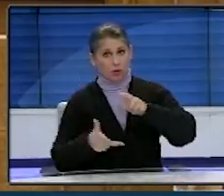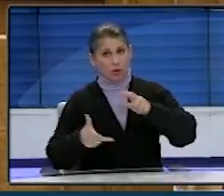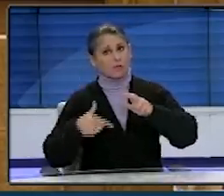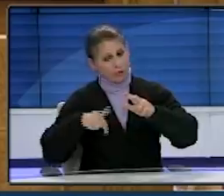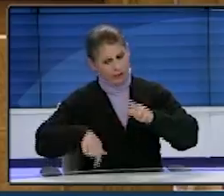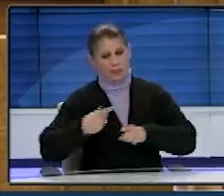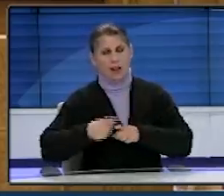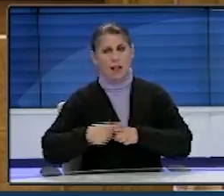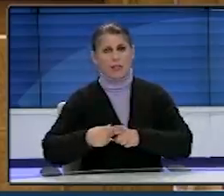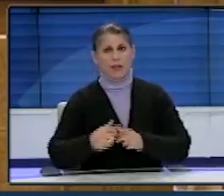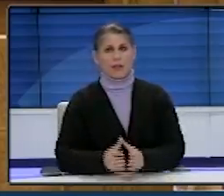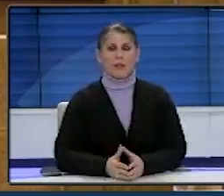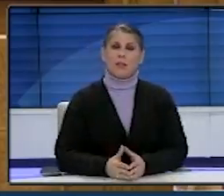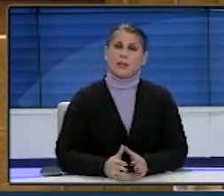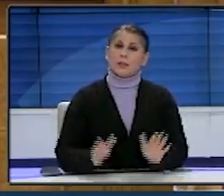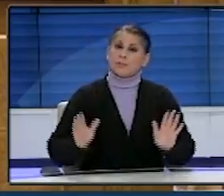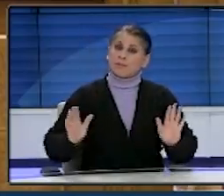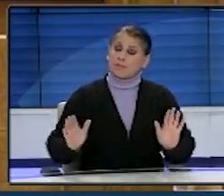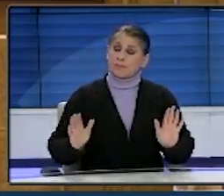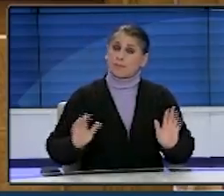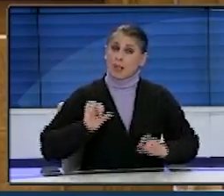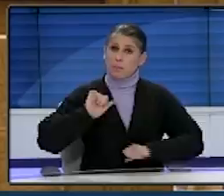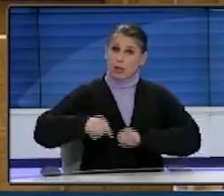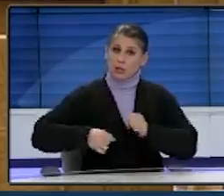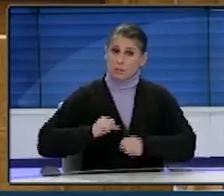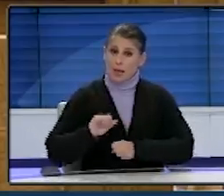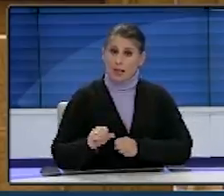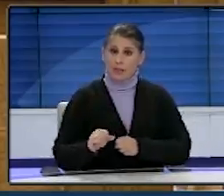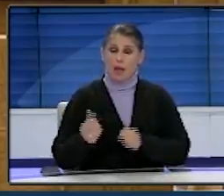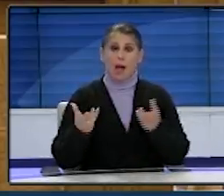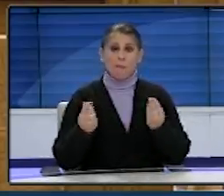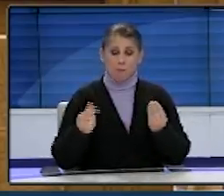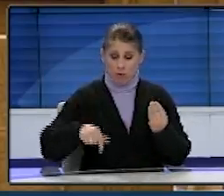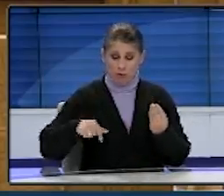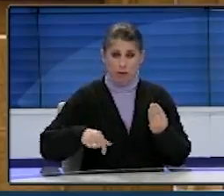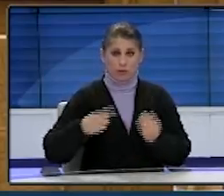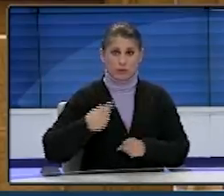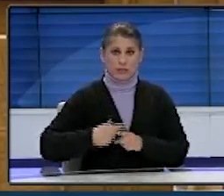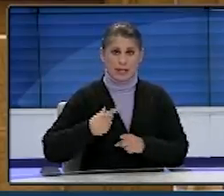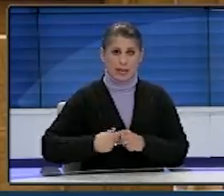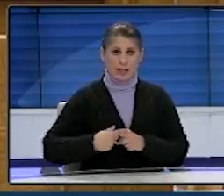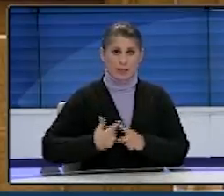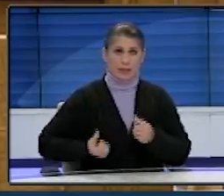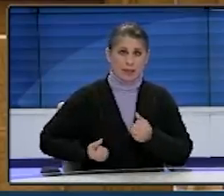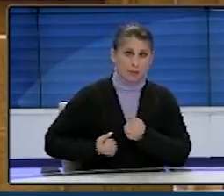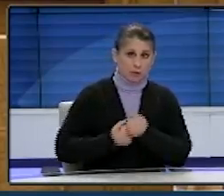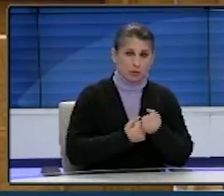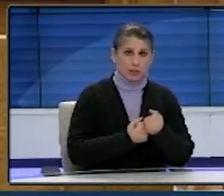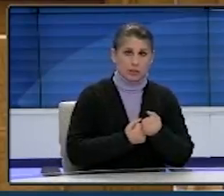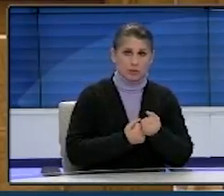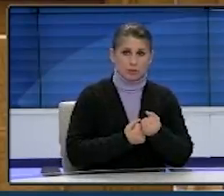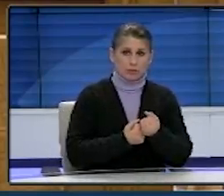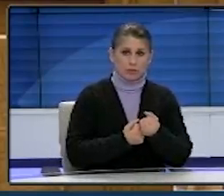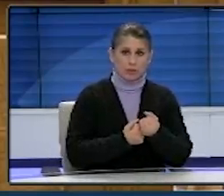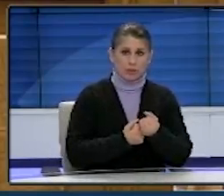στη χώρα μας. Ωστόσο, η προσπάθεια που γίνεται από αρκετούς εδώ στην Ελλάδα να υποστηρίξουν